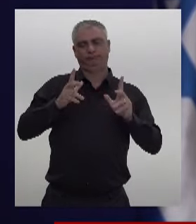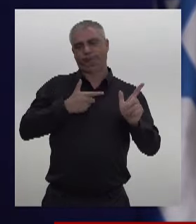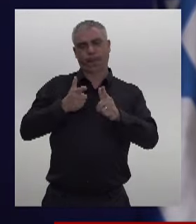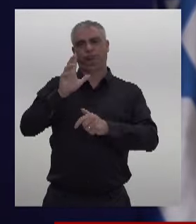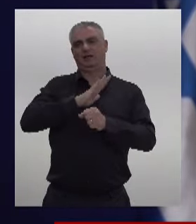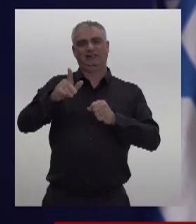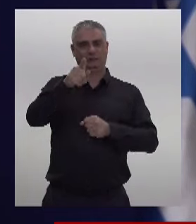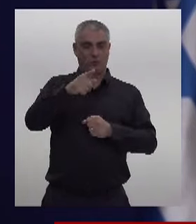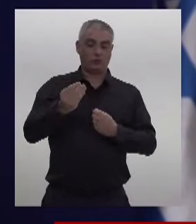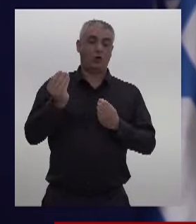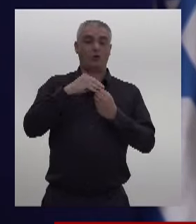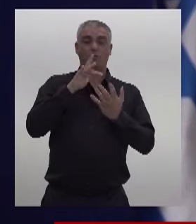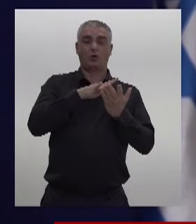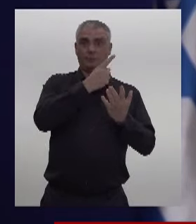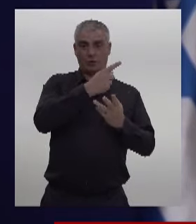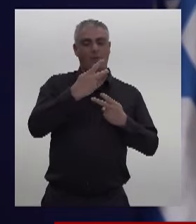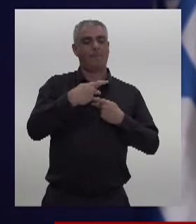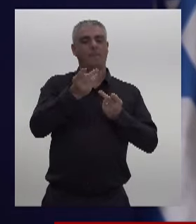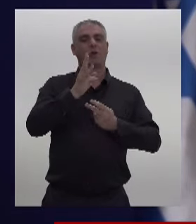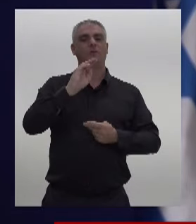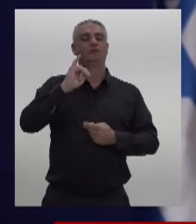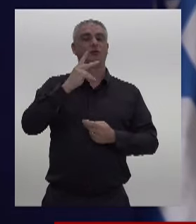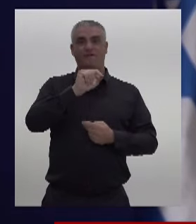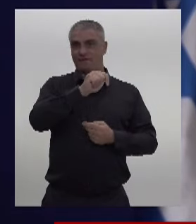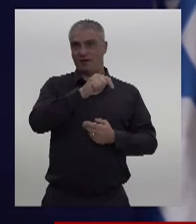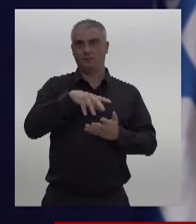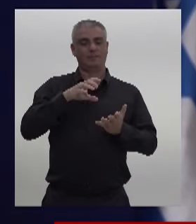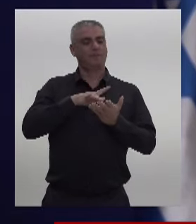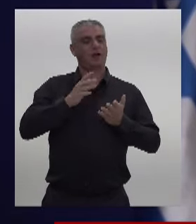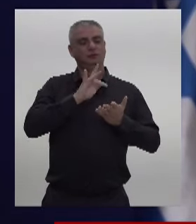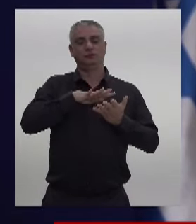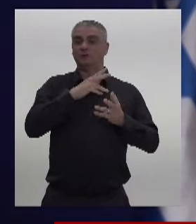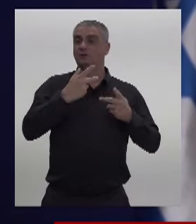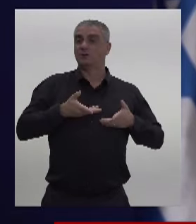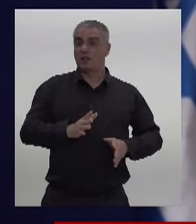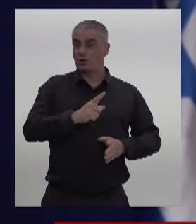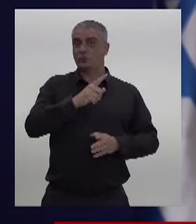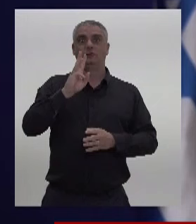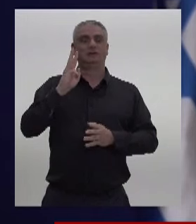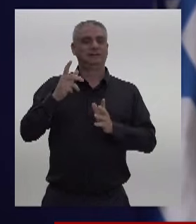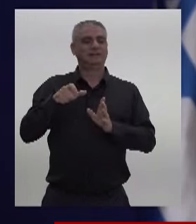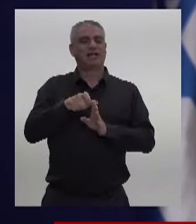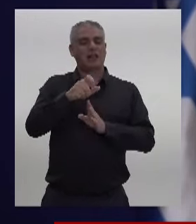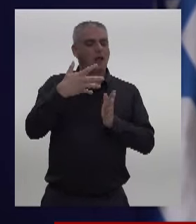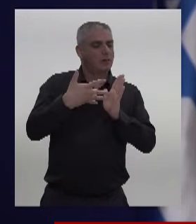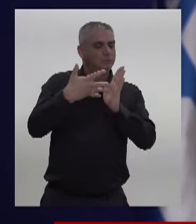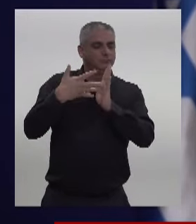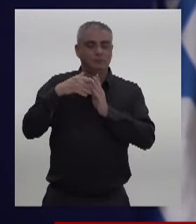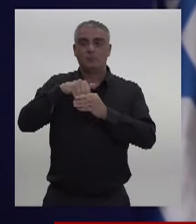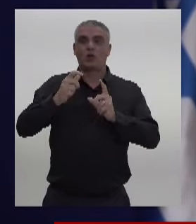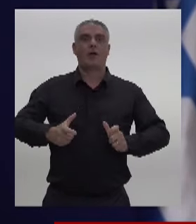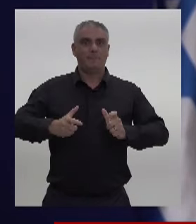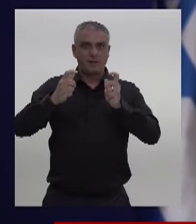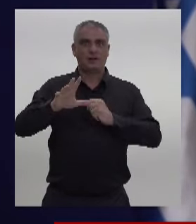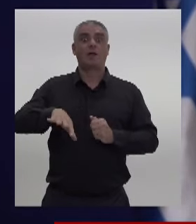במוקד אחר היום בבית החולים שייפה במתחם היוולדות סיירת נחל מבצעת סריקה במבנה